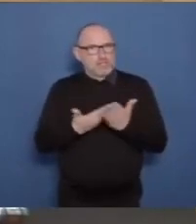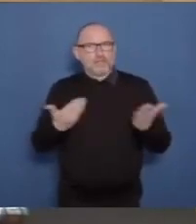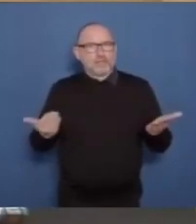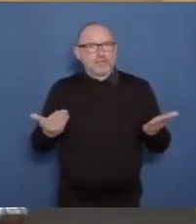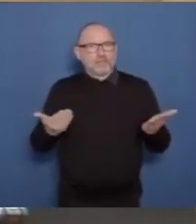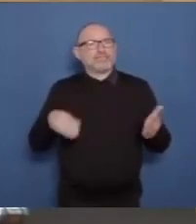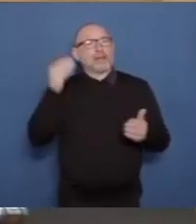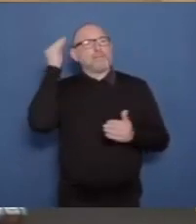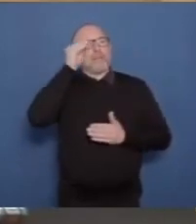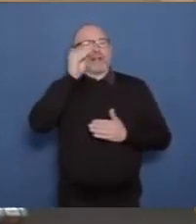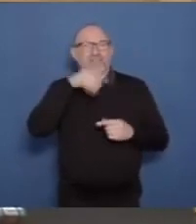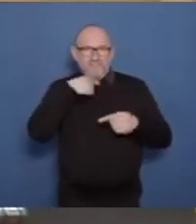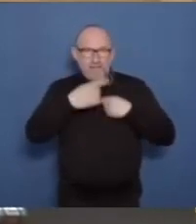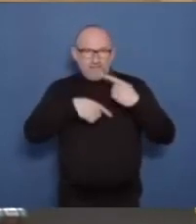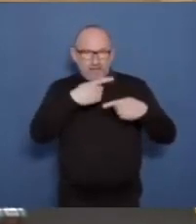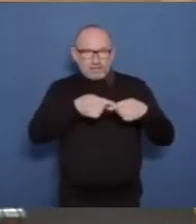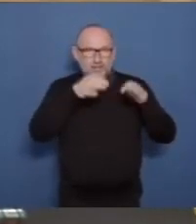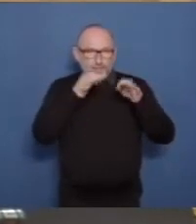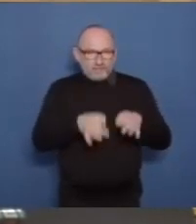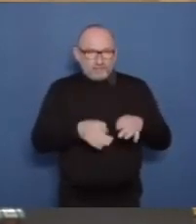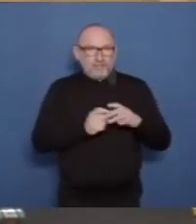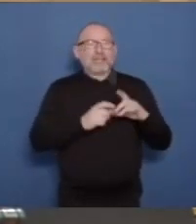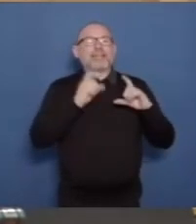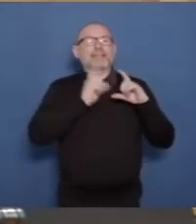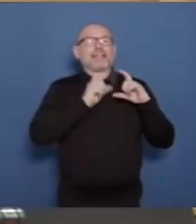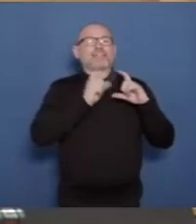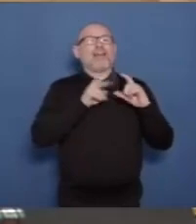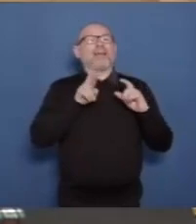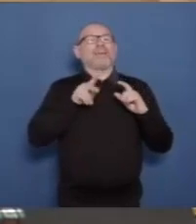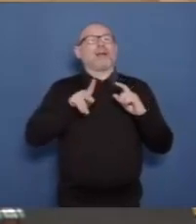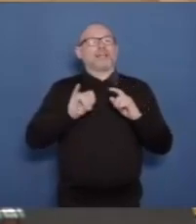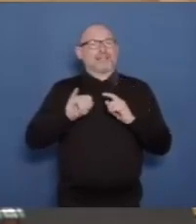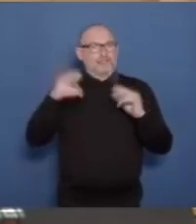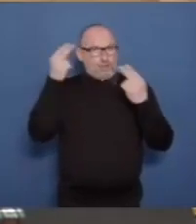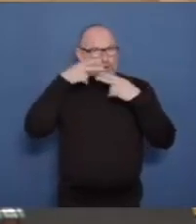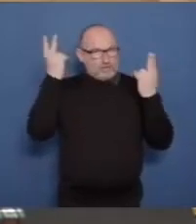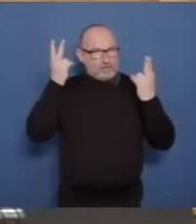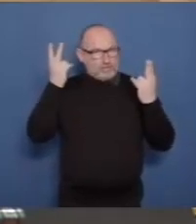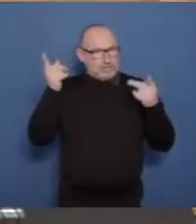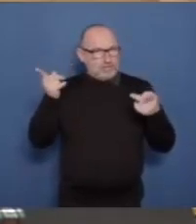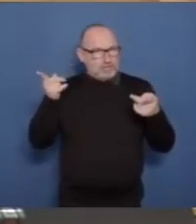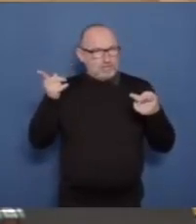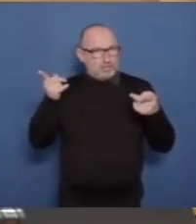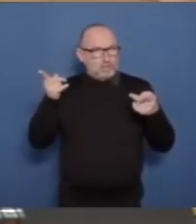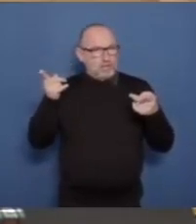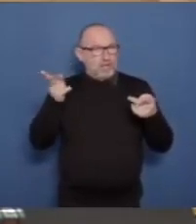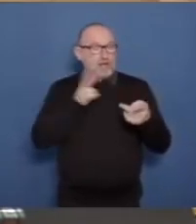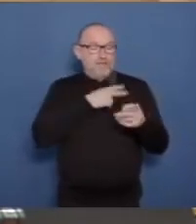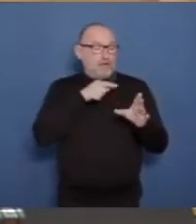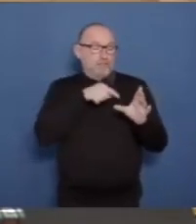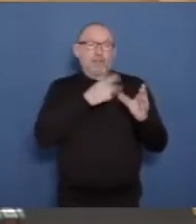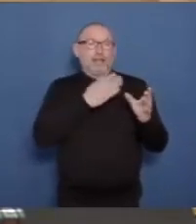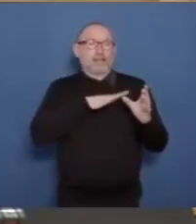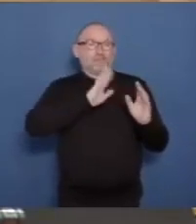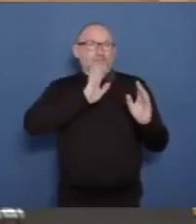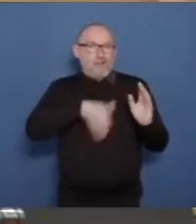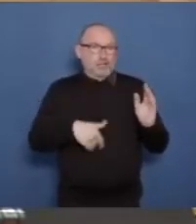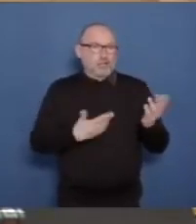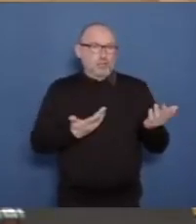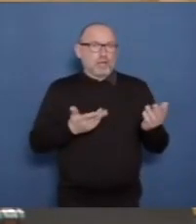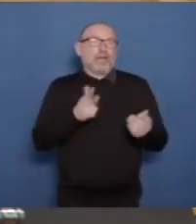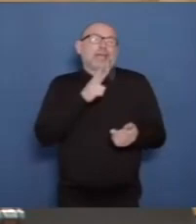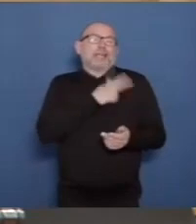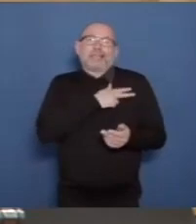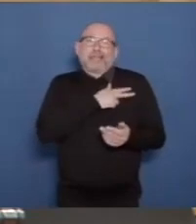das Meldeverfahren die Inzidenzwerte, die vom RKI veröffentlicht werden, quasi falsch sind, beziehungsweise nicht der Realität entsprechen,